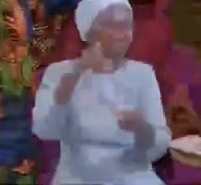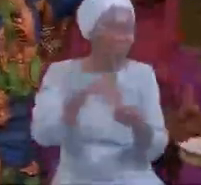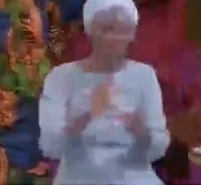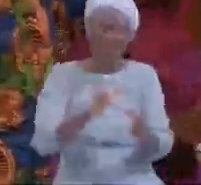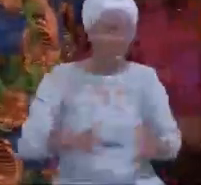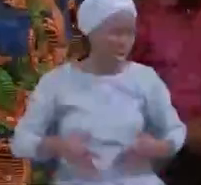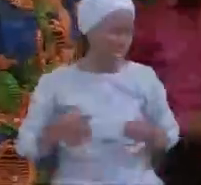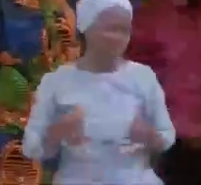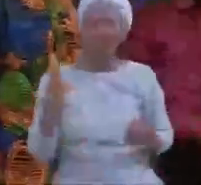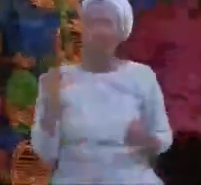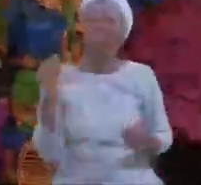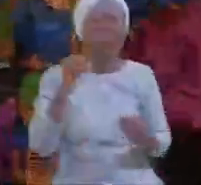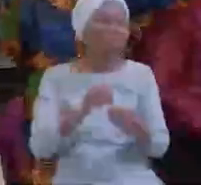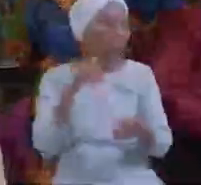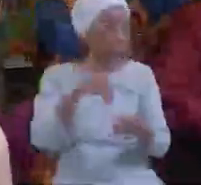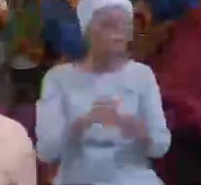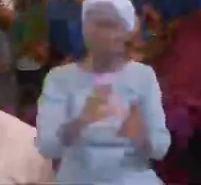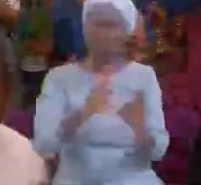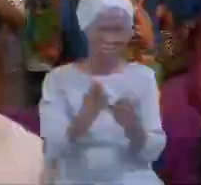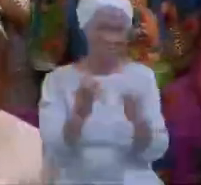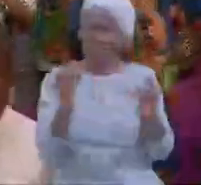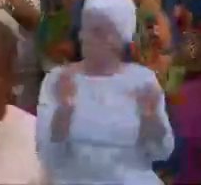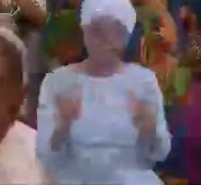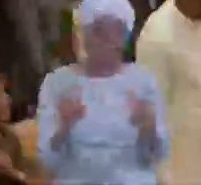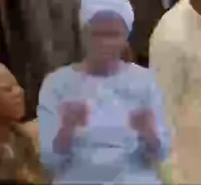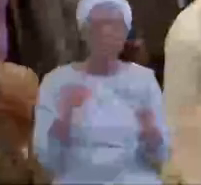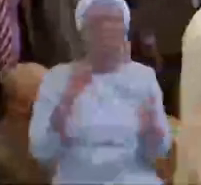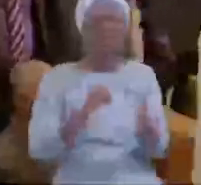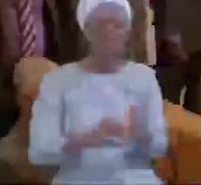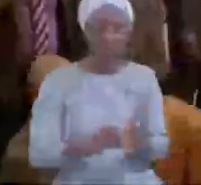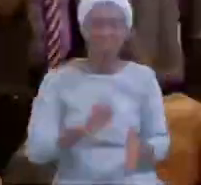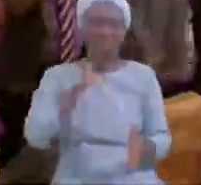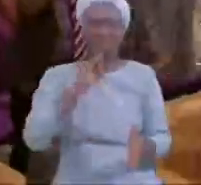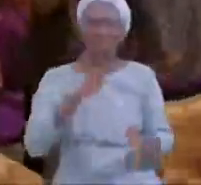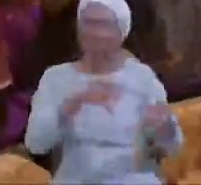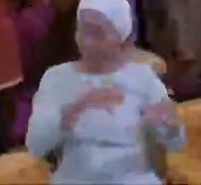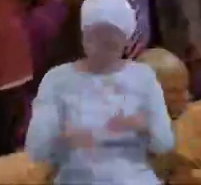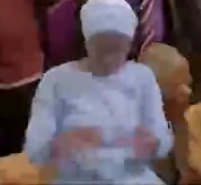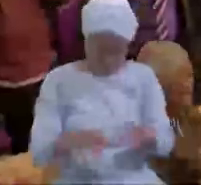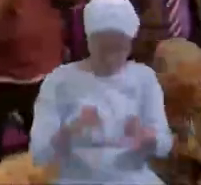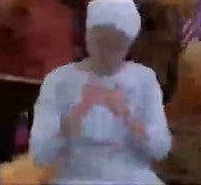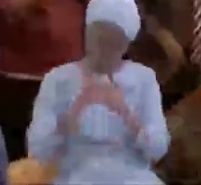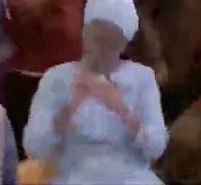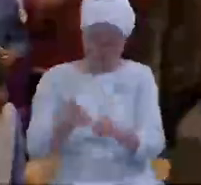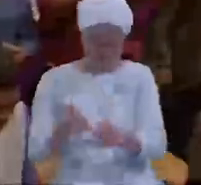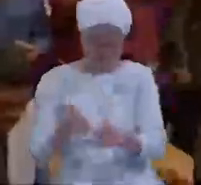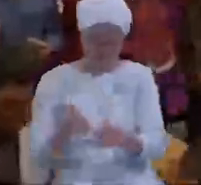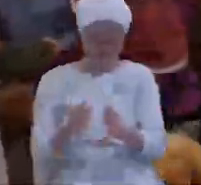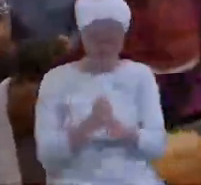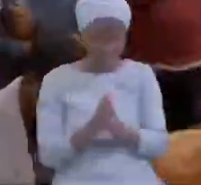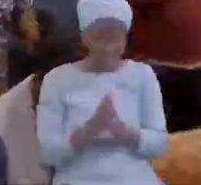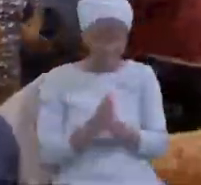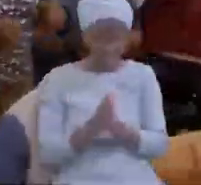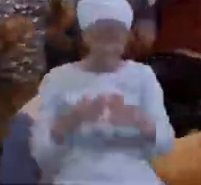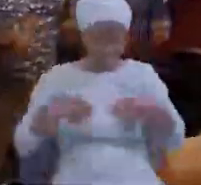plus dans votre famille. Sachez-le que c'est fait. La guérison